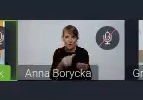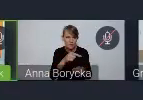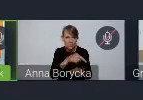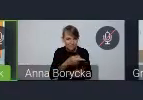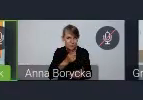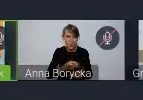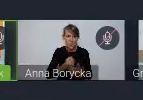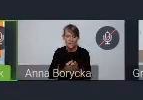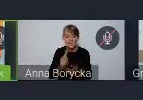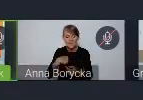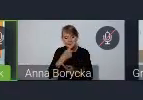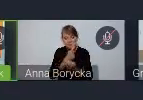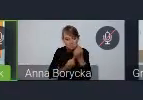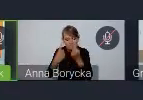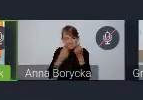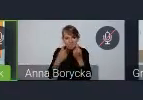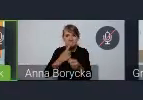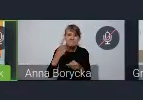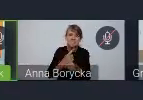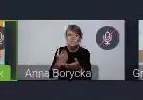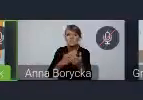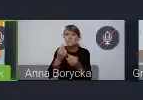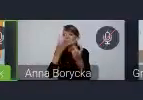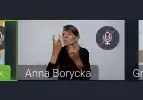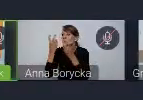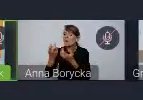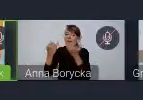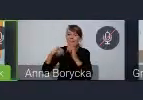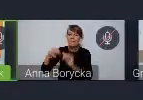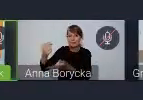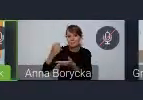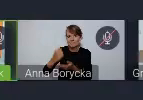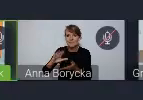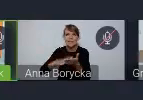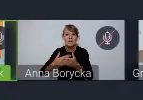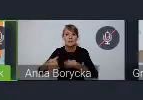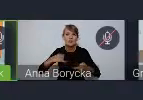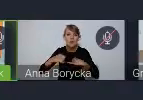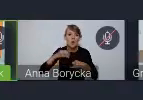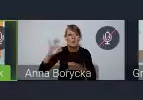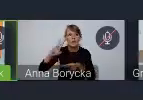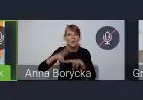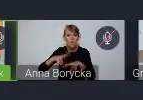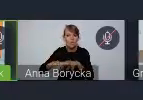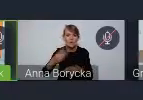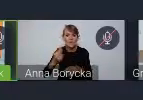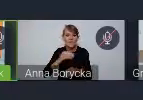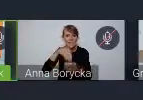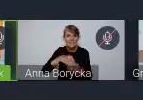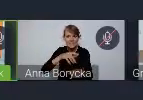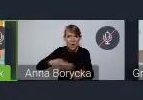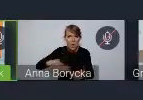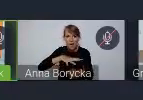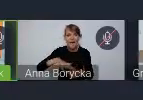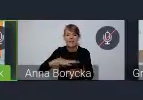postaraliśmy się część środków pozyskać z innych źródeł finansowych, takich jak na przykład Rządowy Fundusz Inwestycji